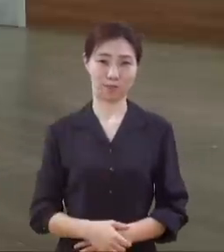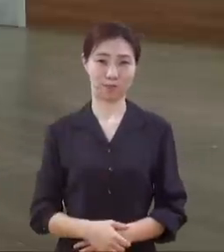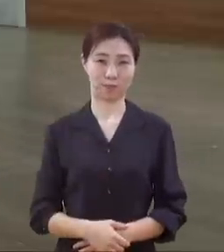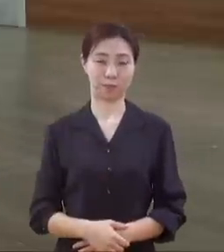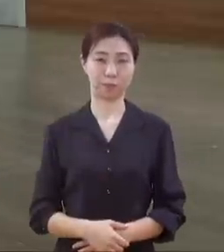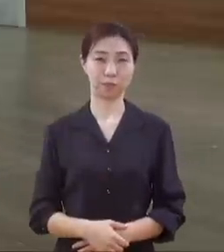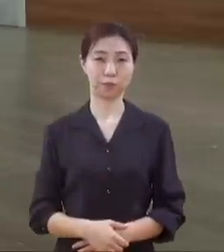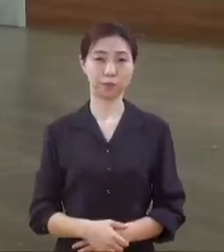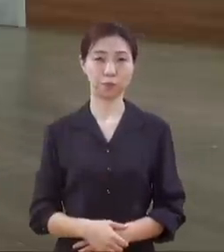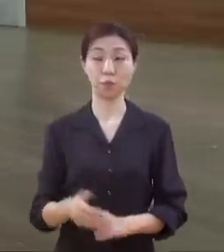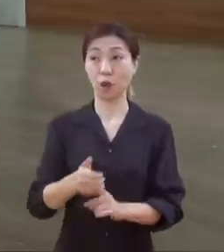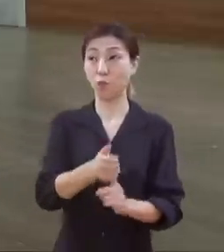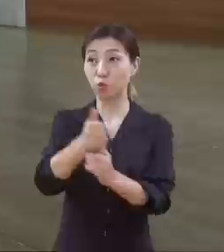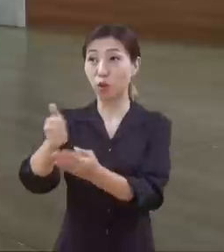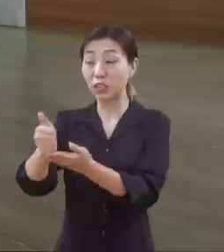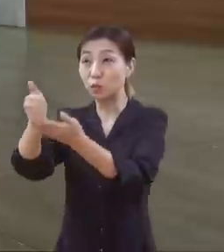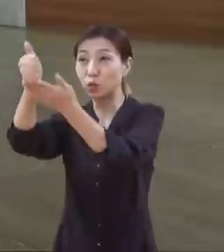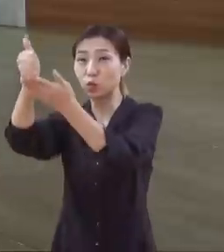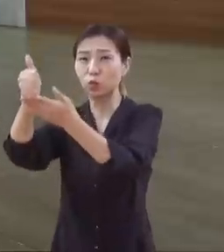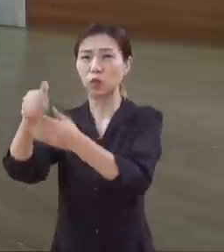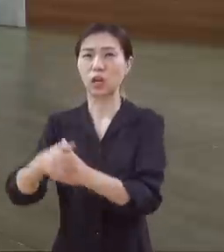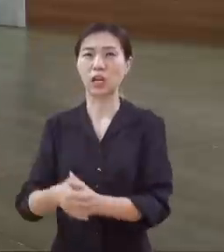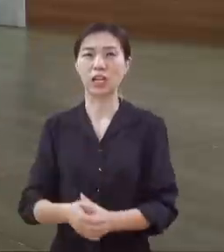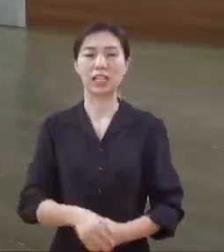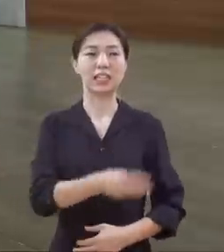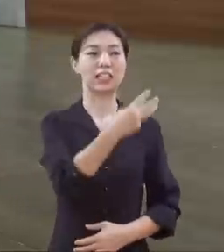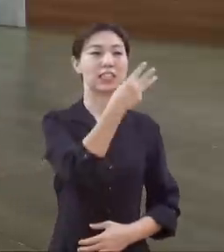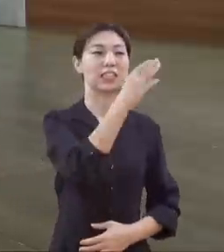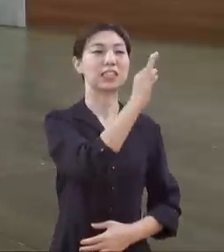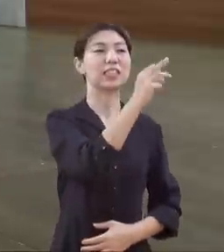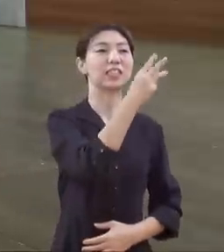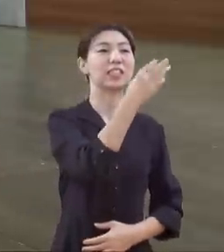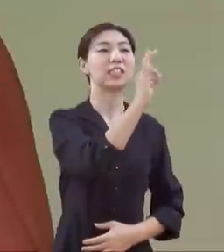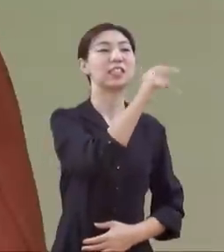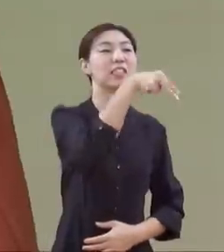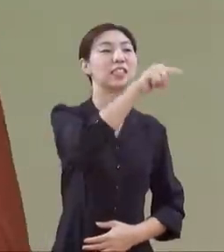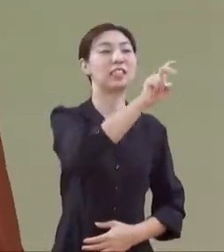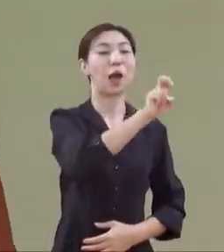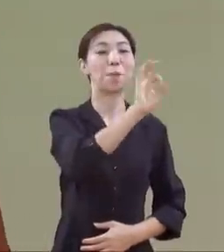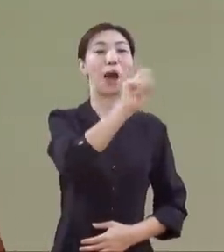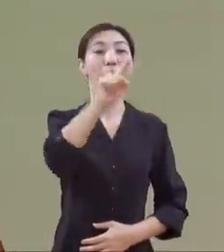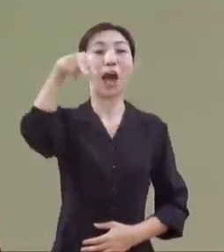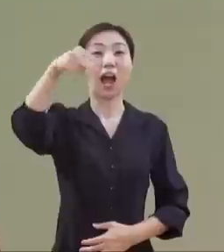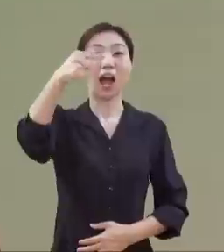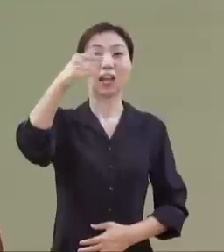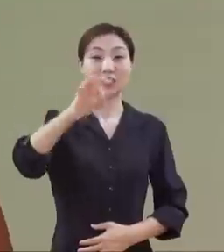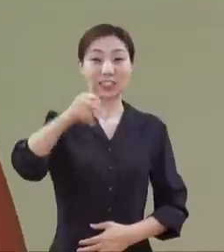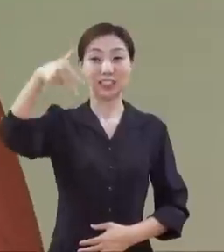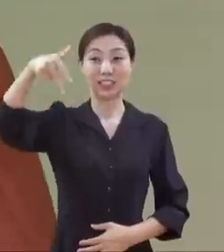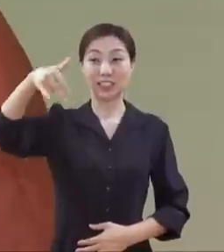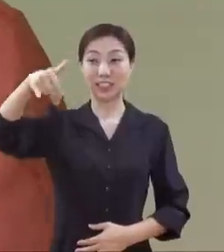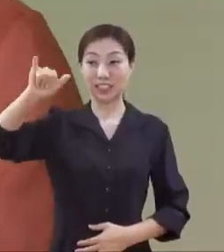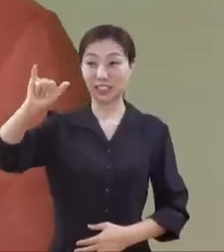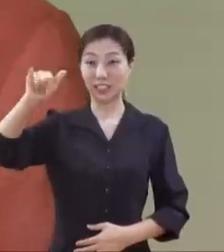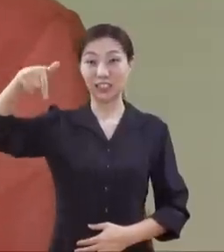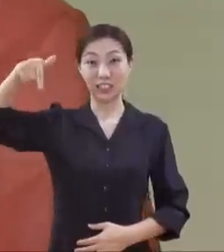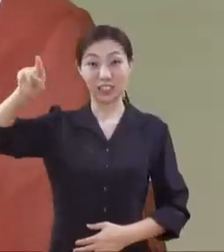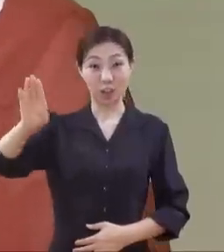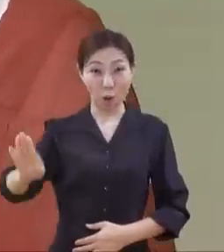삼아승직업을 닦으셨다 삼아승직업 석가모니 부처님께서 우리와 똑같은